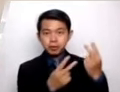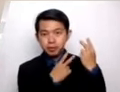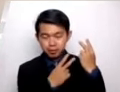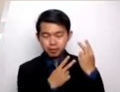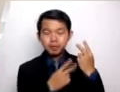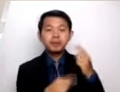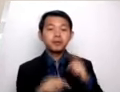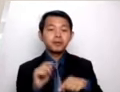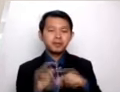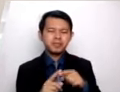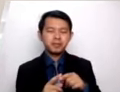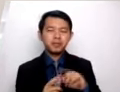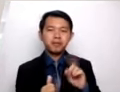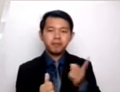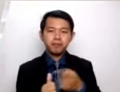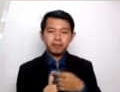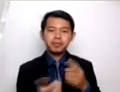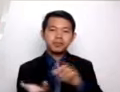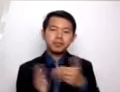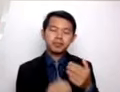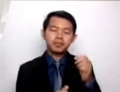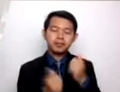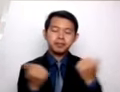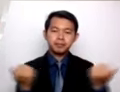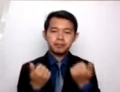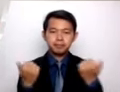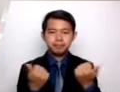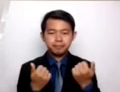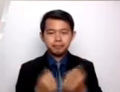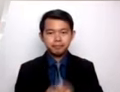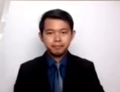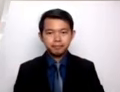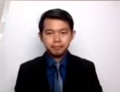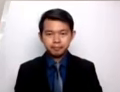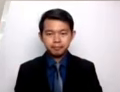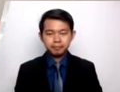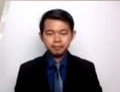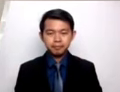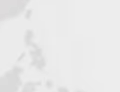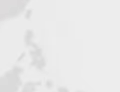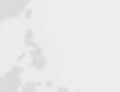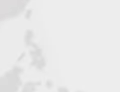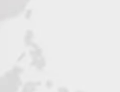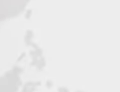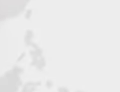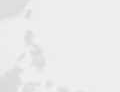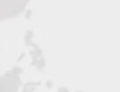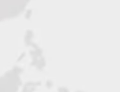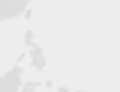anniversary. Aubrey Carampel, nagbabalita para sa GMA Integrated News.